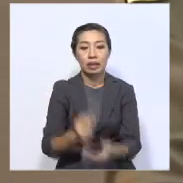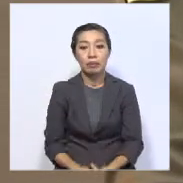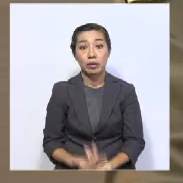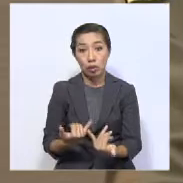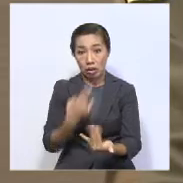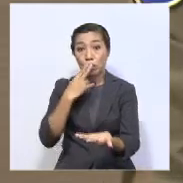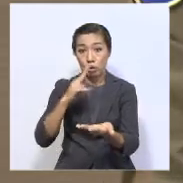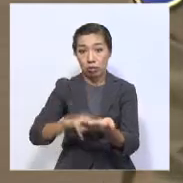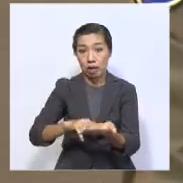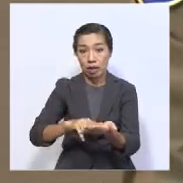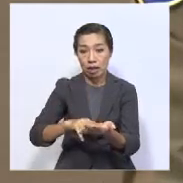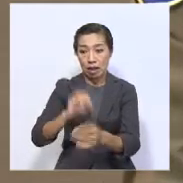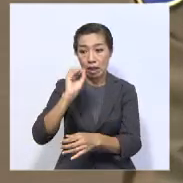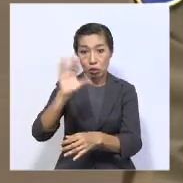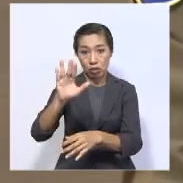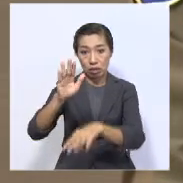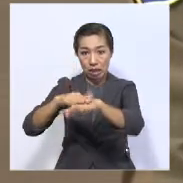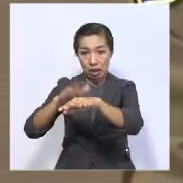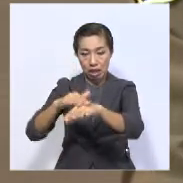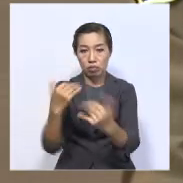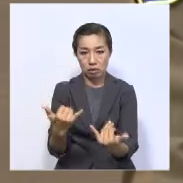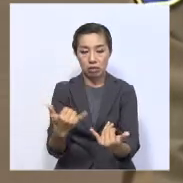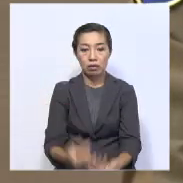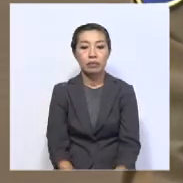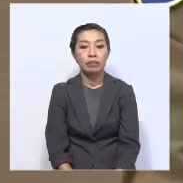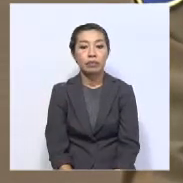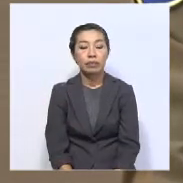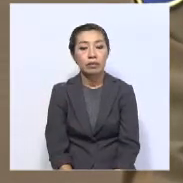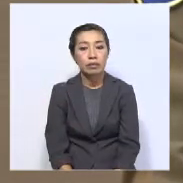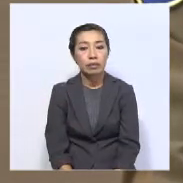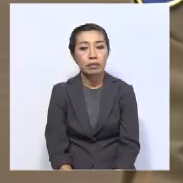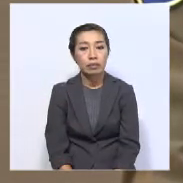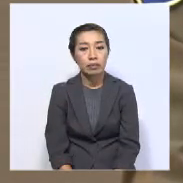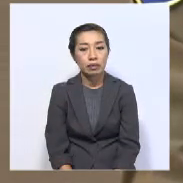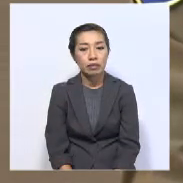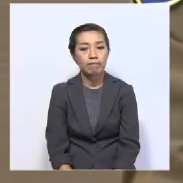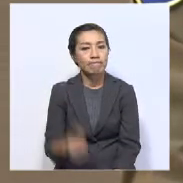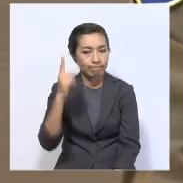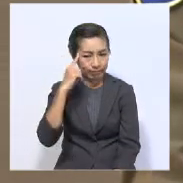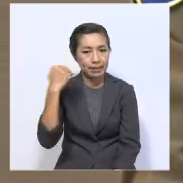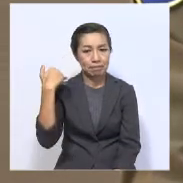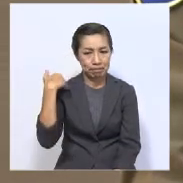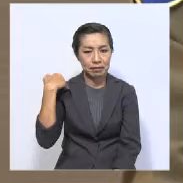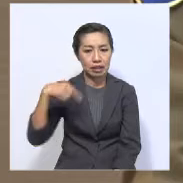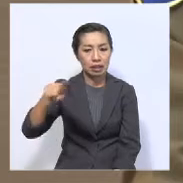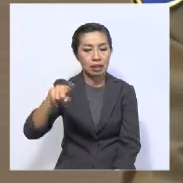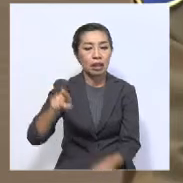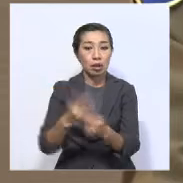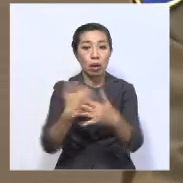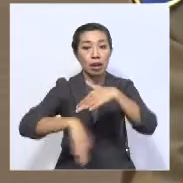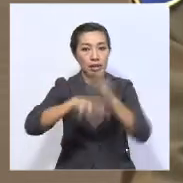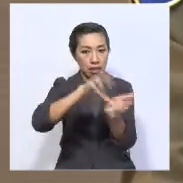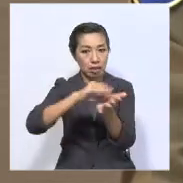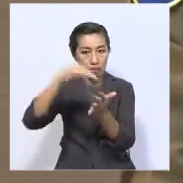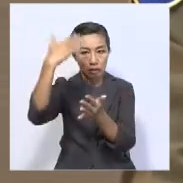ออกหมายเรียกวันนี้ครับ เรียกเพิ่มมั้ยครับนอกจาก9คนนี้มีเพ ิ่ม มั้ย ครับฟันธงว่ามีแน่นอนครับอยู่ระหว่างรวบรวมพยานหลักฐาน